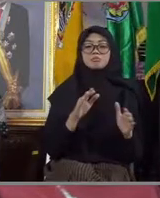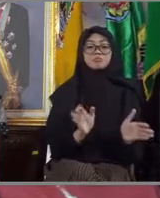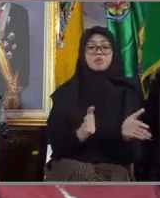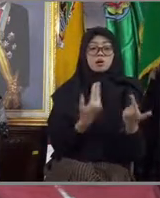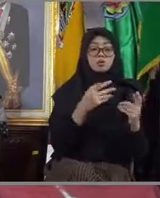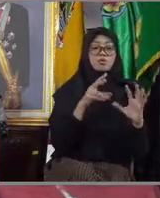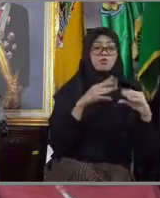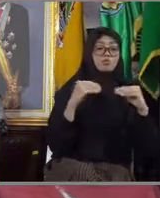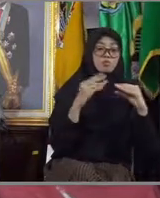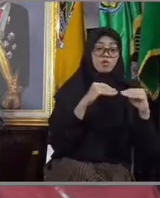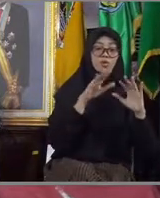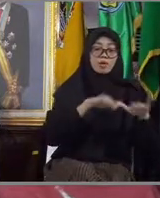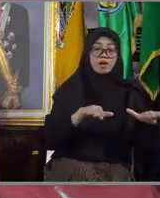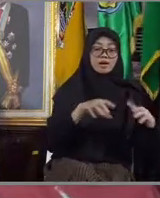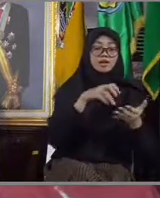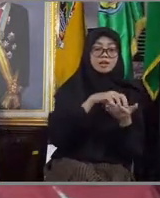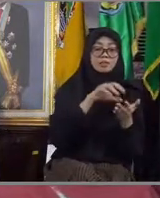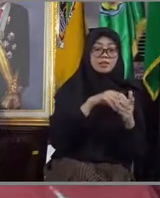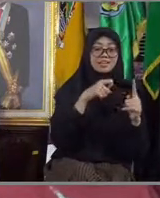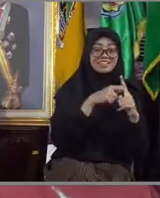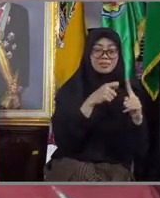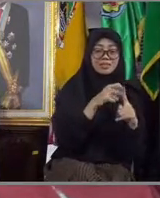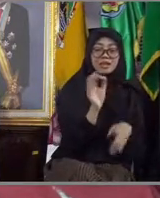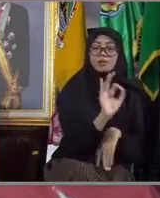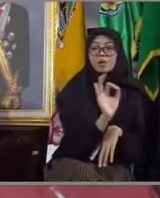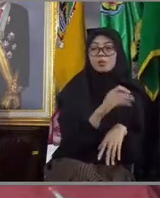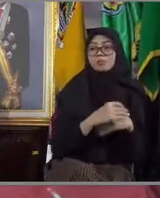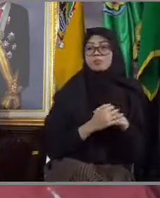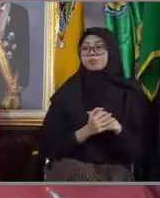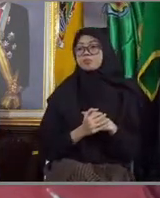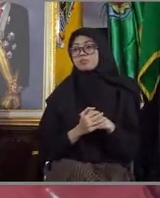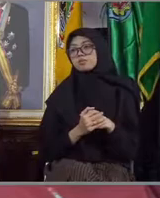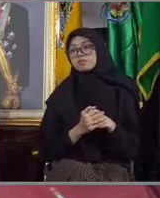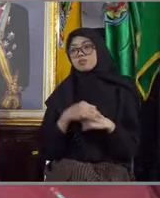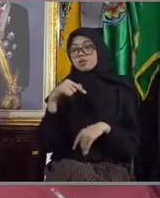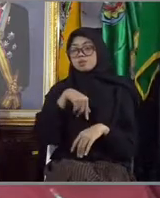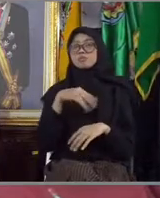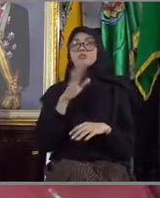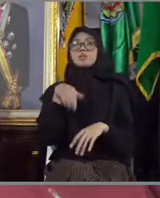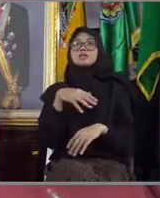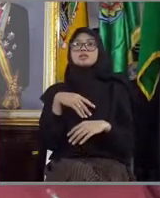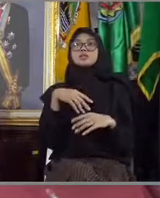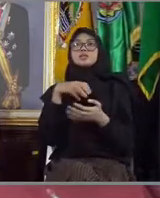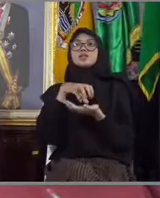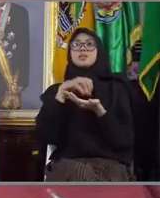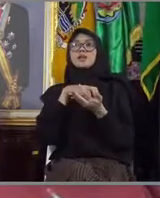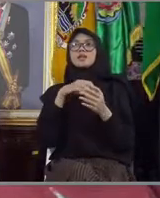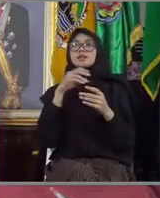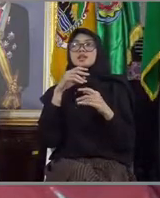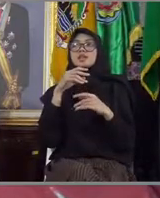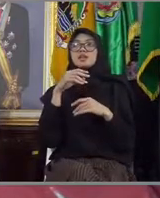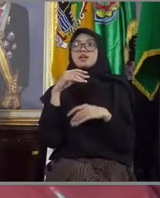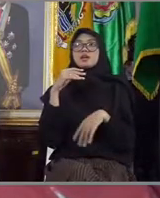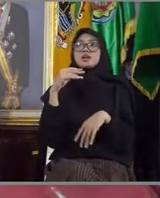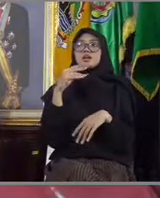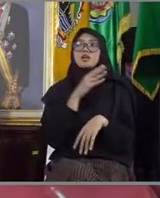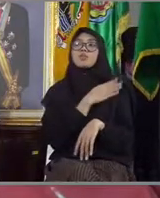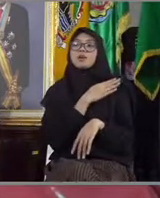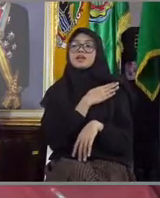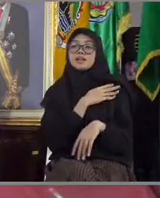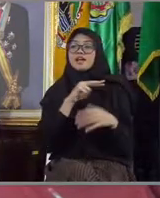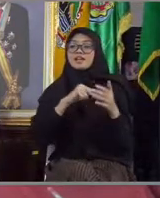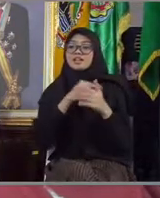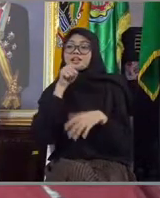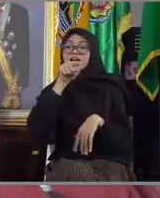bahkan yeah. Forum anak tingkat desa. Dan okay. Kalau kamu pengurus di tingkat apa? Tingkat kabupaten, Pak. Nah, sekarang kamu turun ke